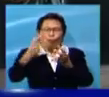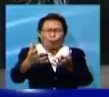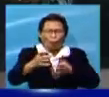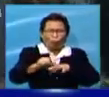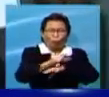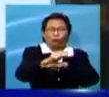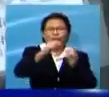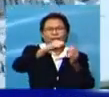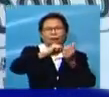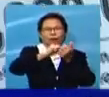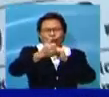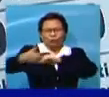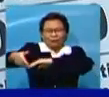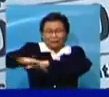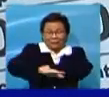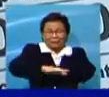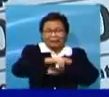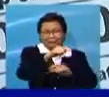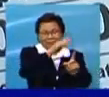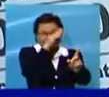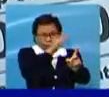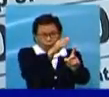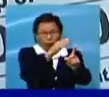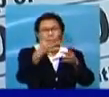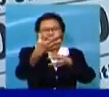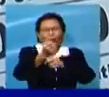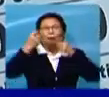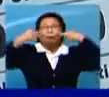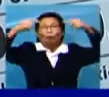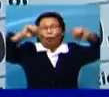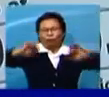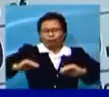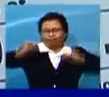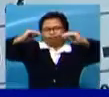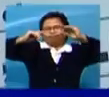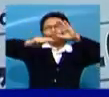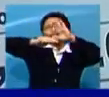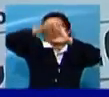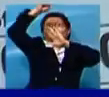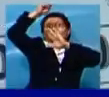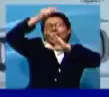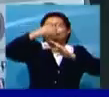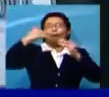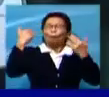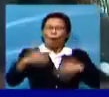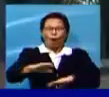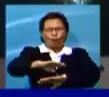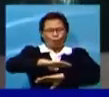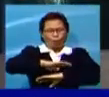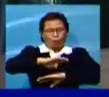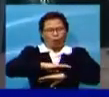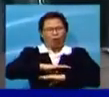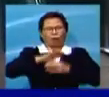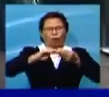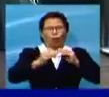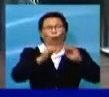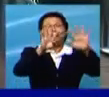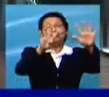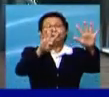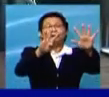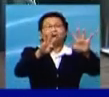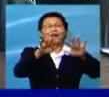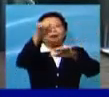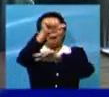Sukan C sebagai batu loncatan untuk mencapai kejayaan di peringkat lebih tinggi selepas berpuas hati dengan tempat ke-9 di Sukan